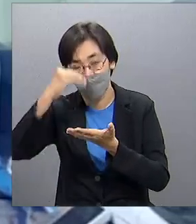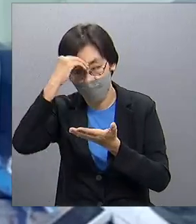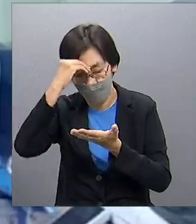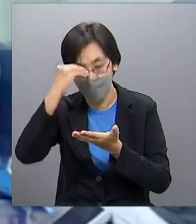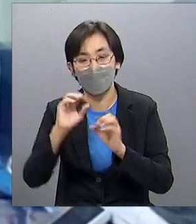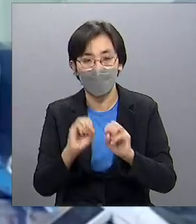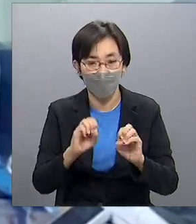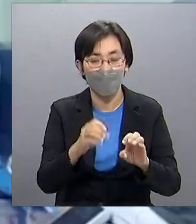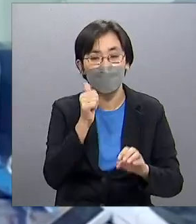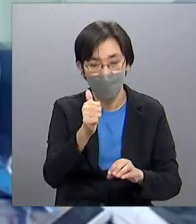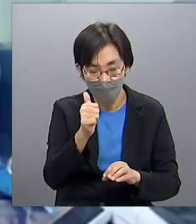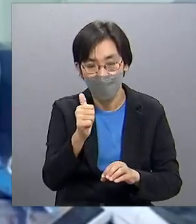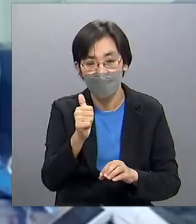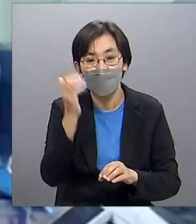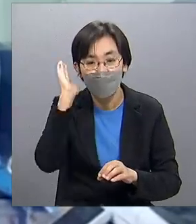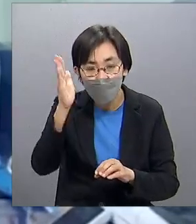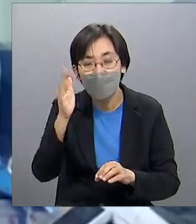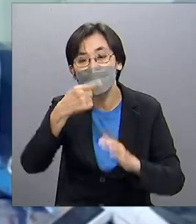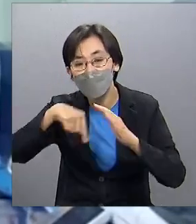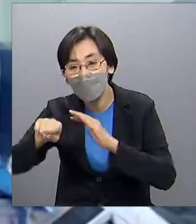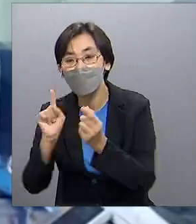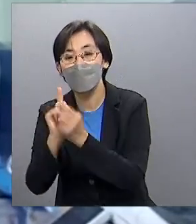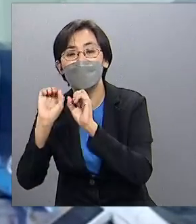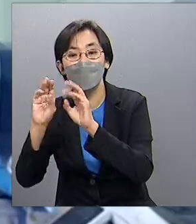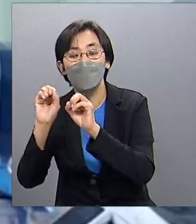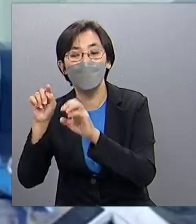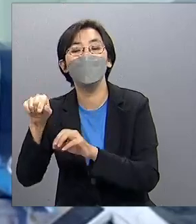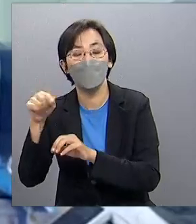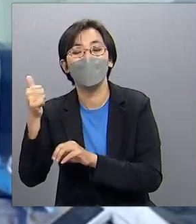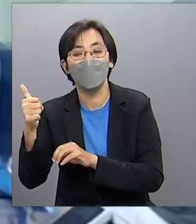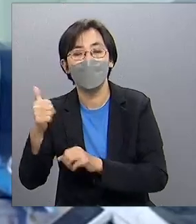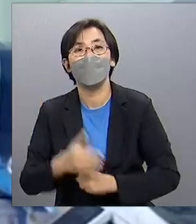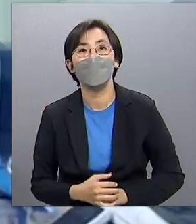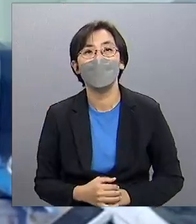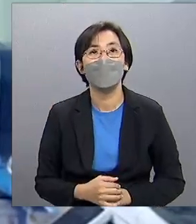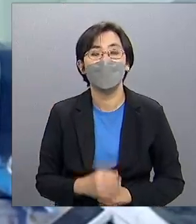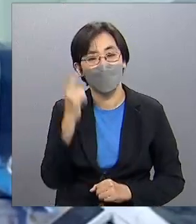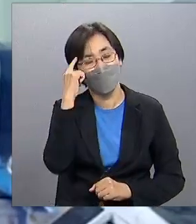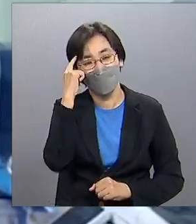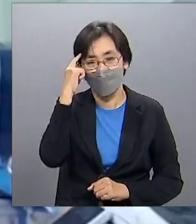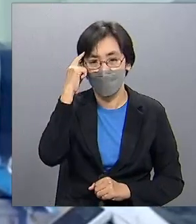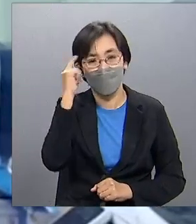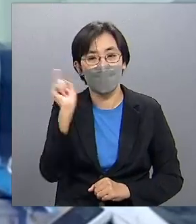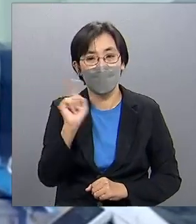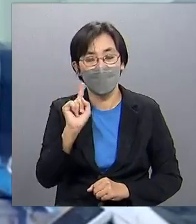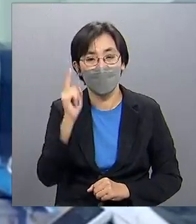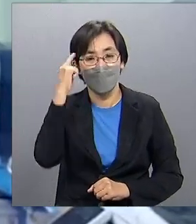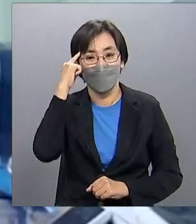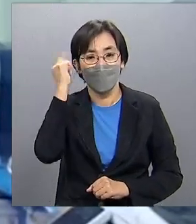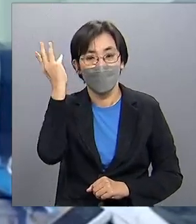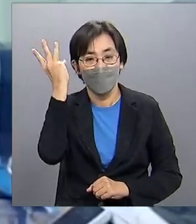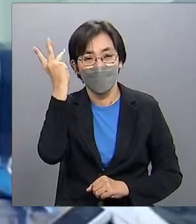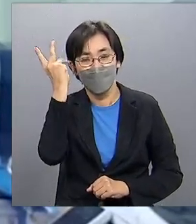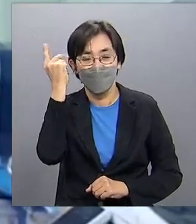ที่จะออกมาพบกับอาจารย์ได้ที่ห้องเรียนนะคะก็เลยเกิดแนวคิดร่วมกับ